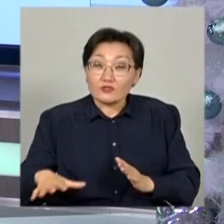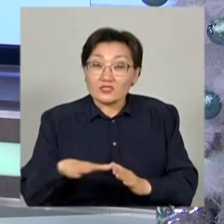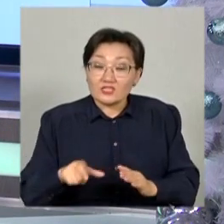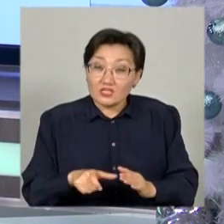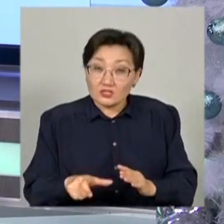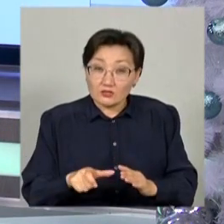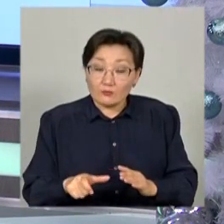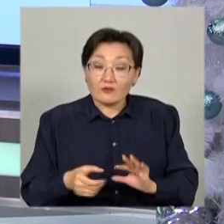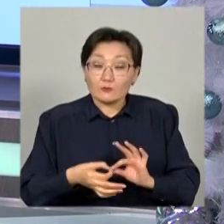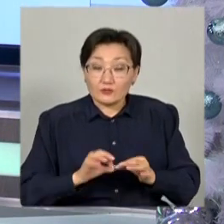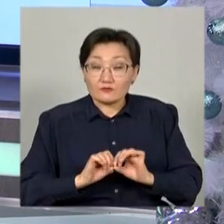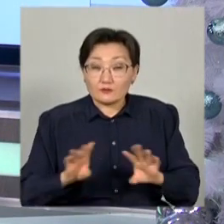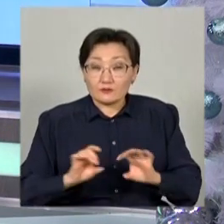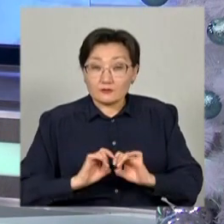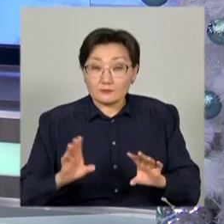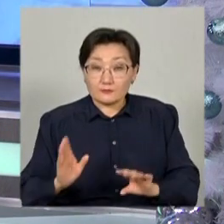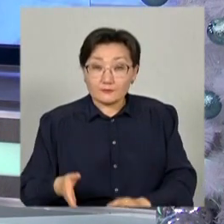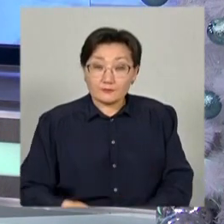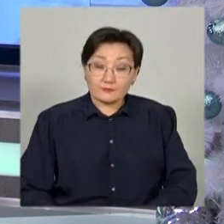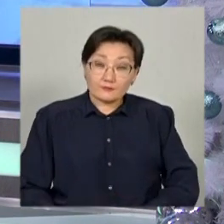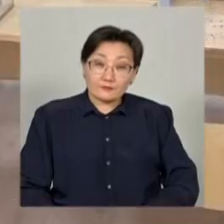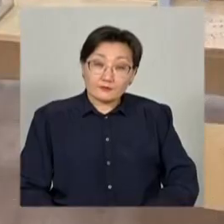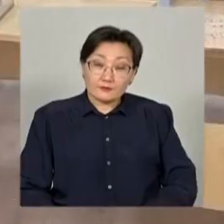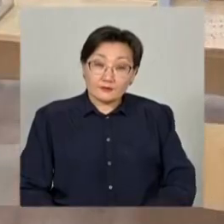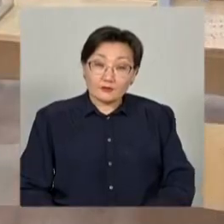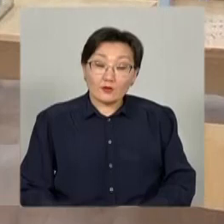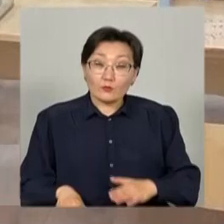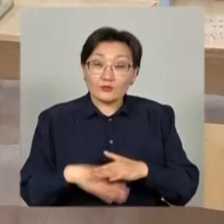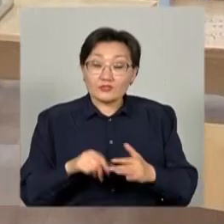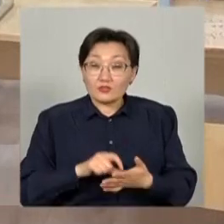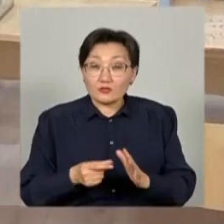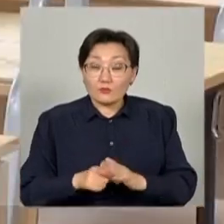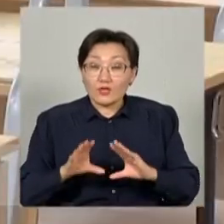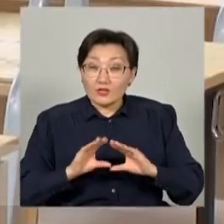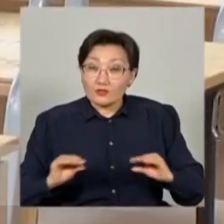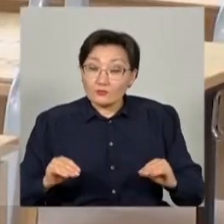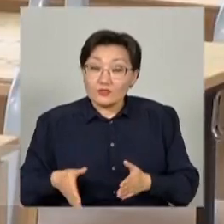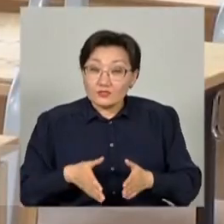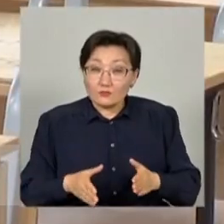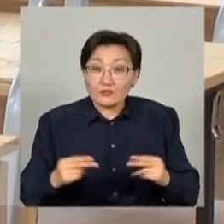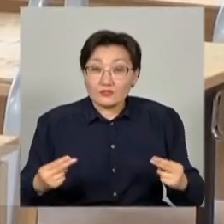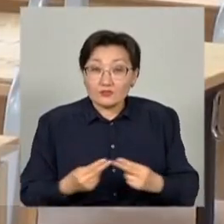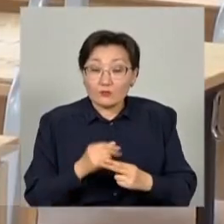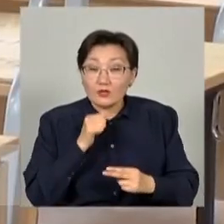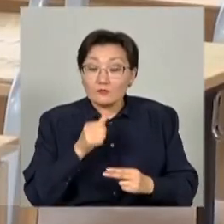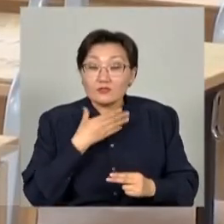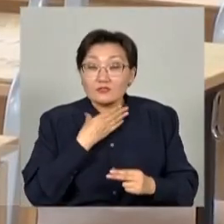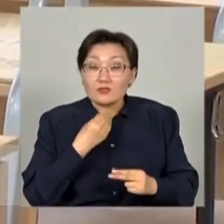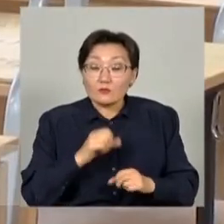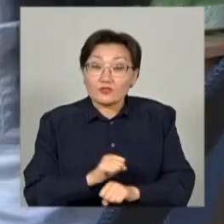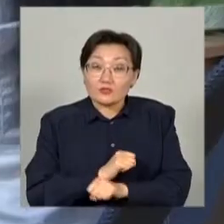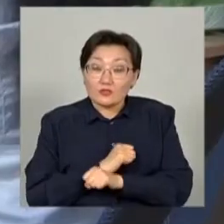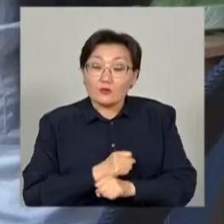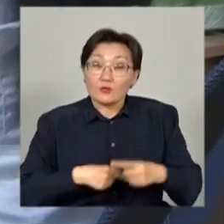трасс. Далее Насипова передает из столицы. Пустые классы и тишина в коридорах. В Астане, Кустанае, Семее с каникул в